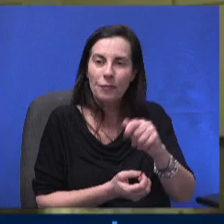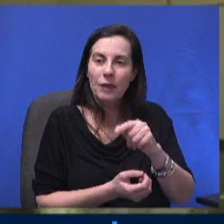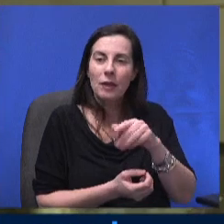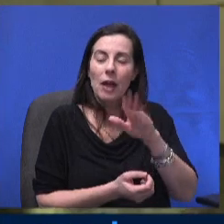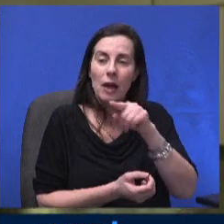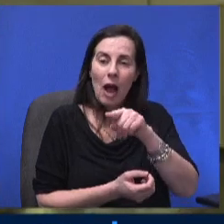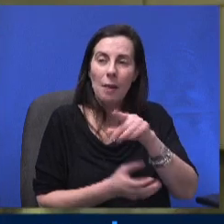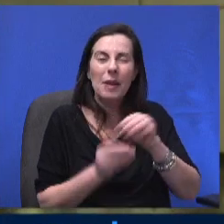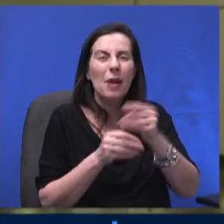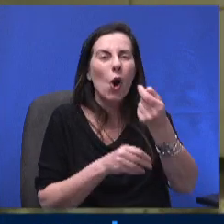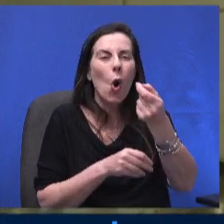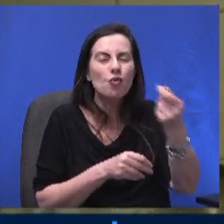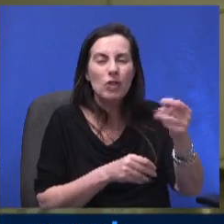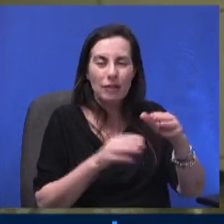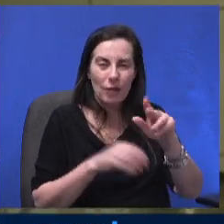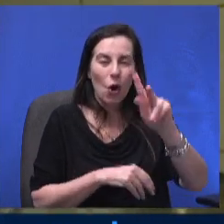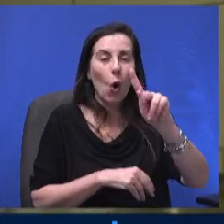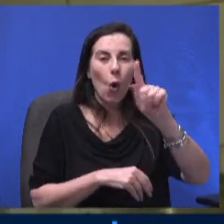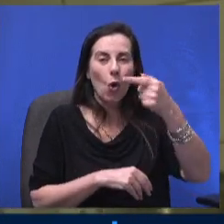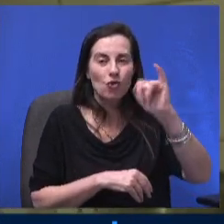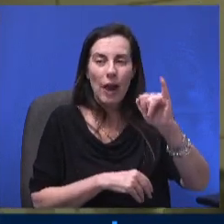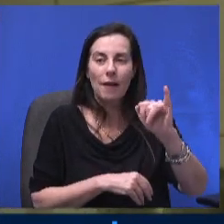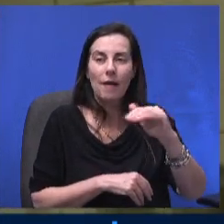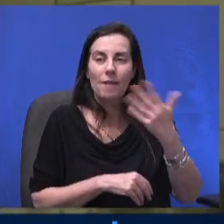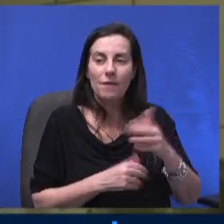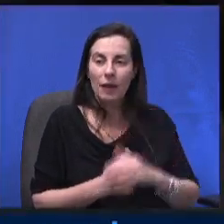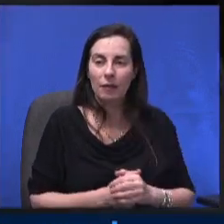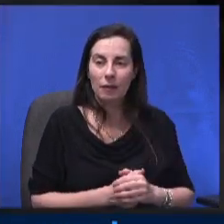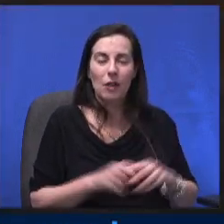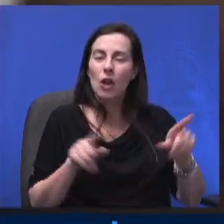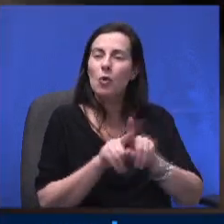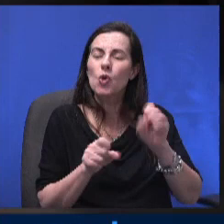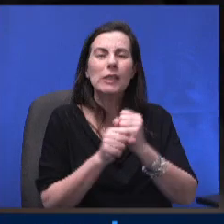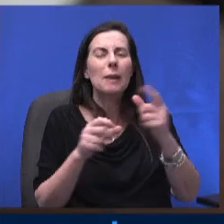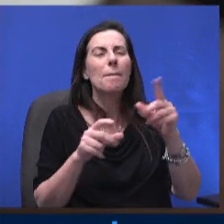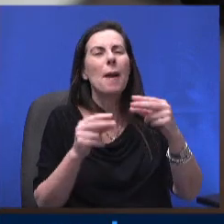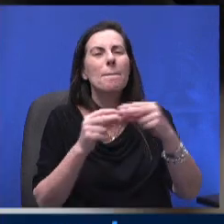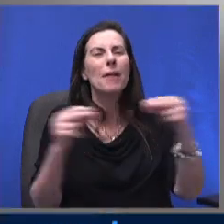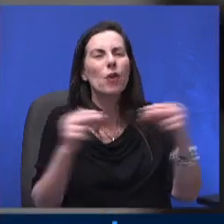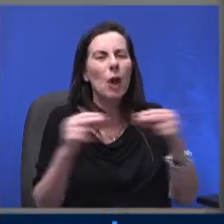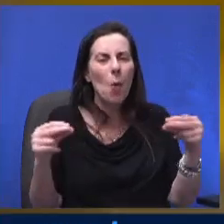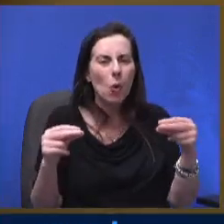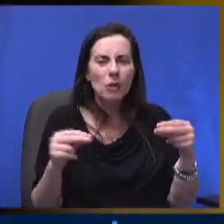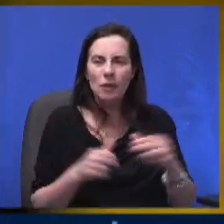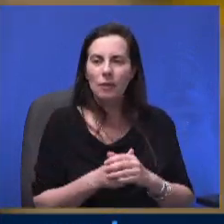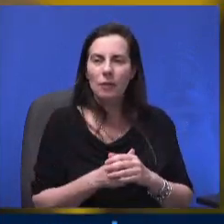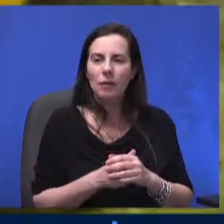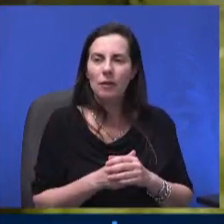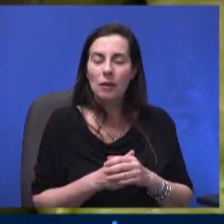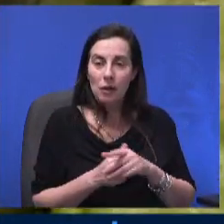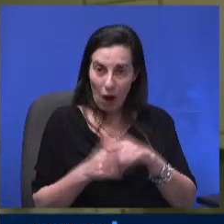אחרי זה נתנו לה התססה לקטית, בדיוק כמו שמציסים חמוצים. אז כמה התססות נכנסות למטבח